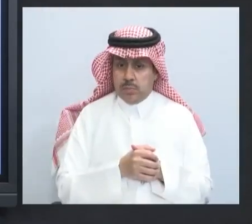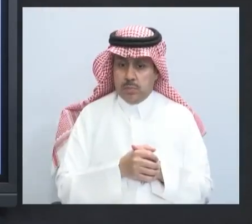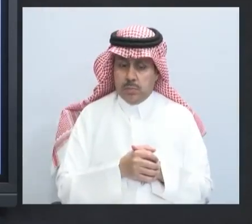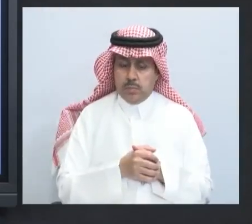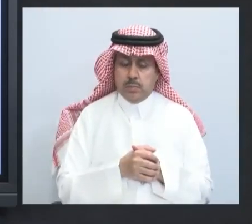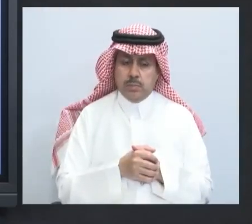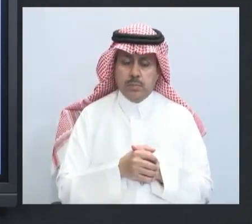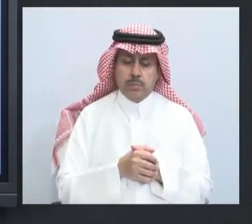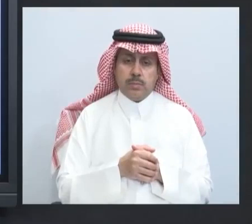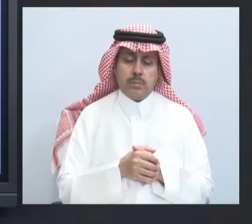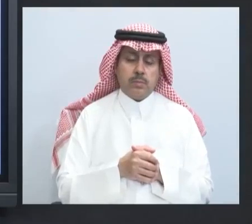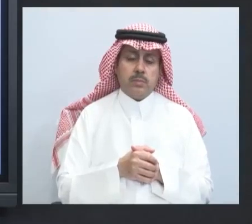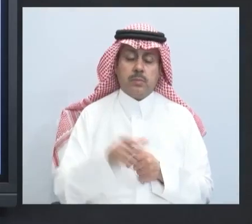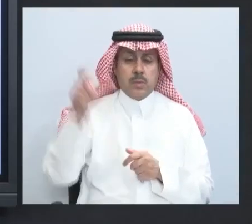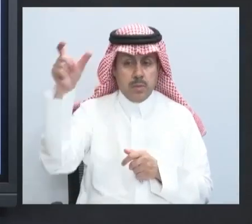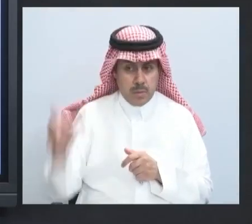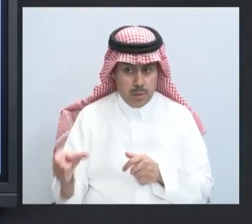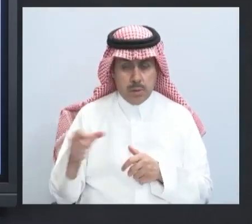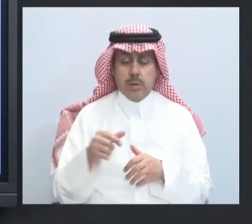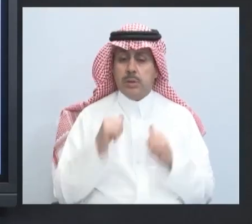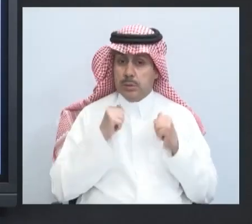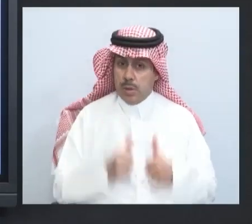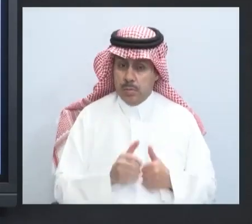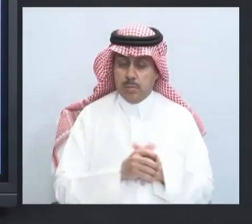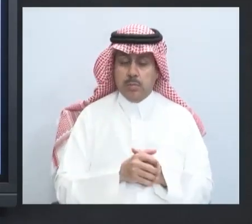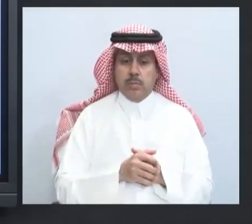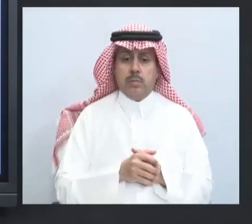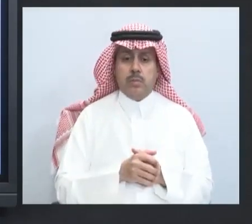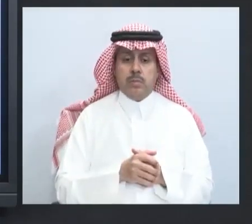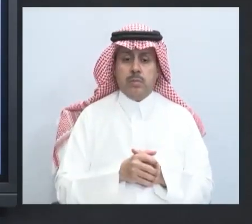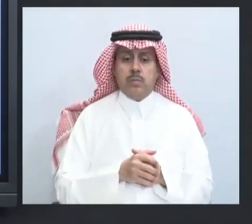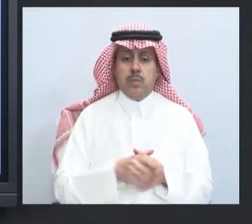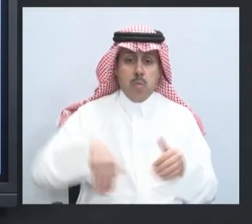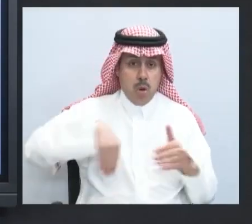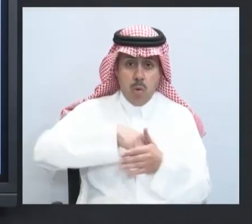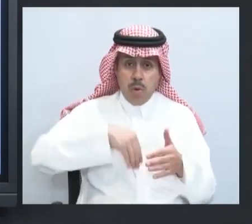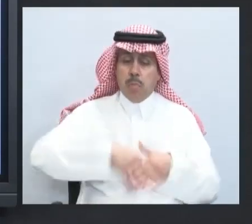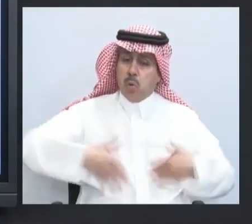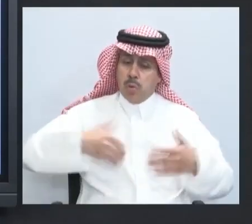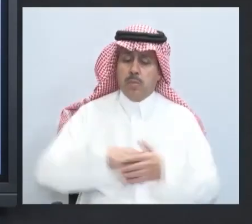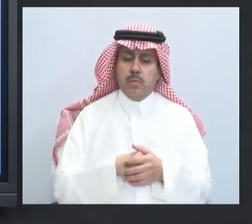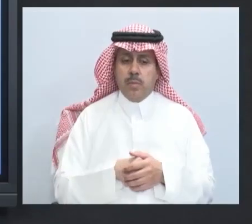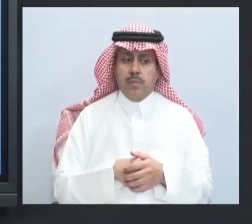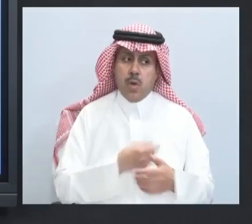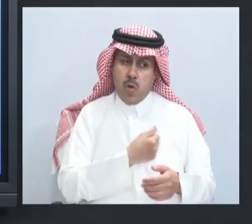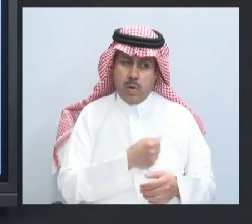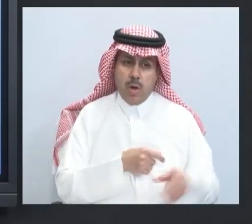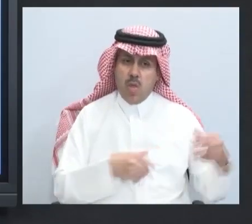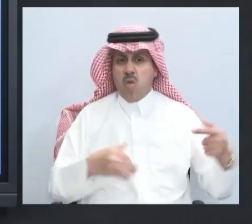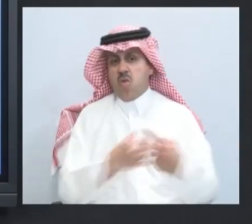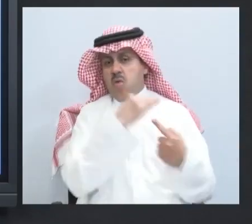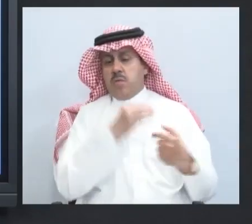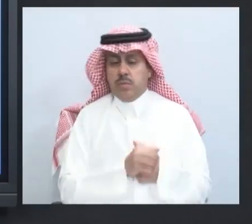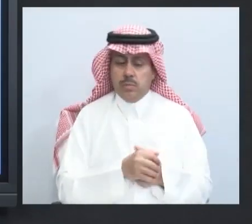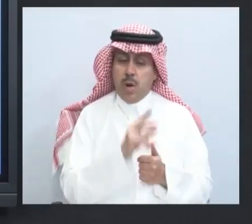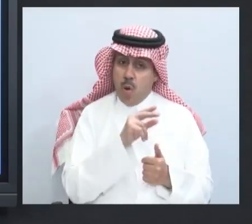او ذلكم الطالب اخذ العزه بالاثم في ذلك الملعب الكروي وحمل في قلبه على